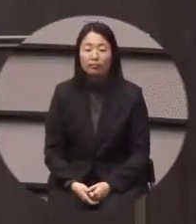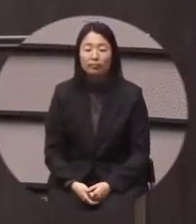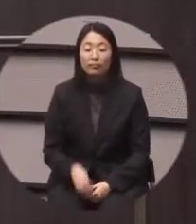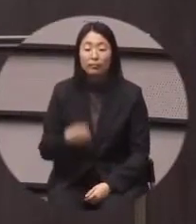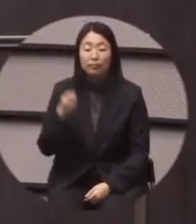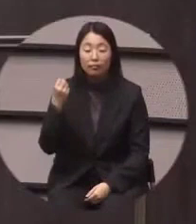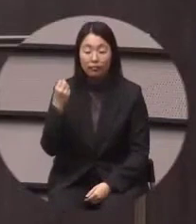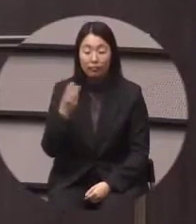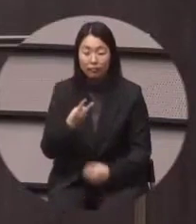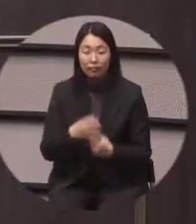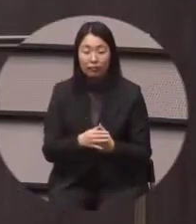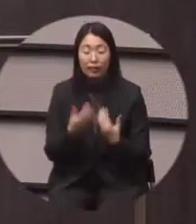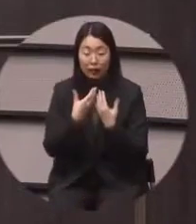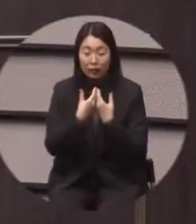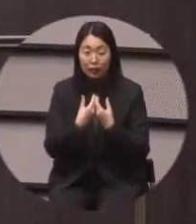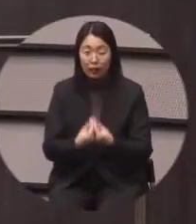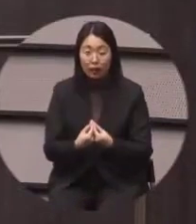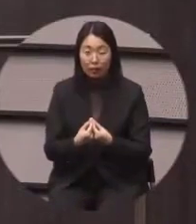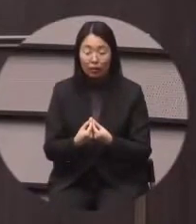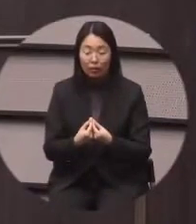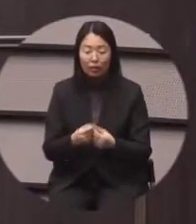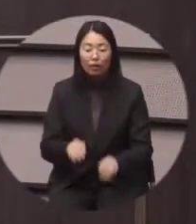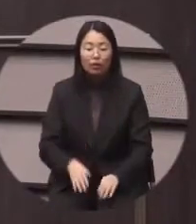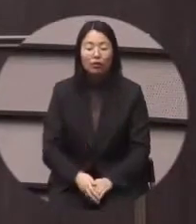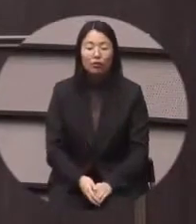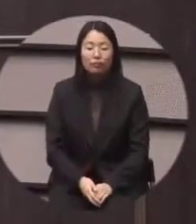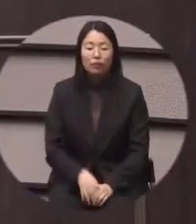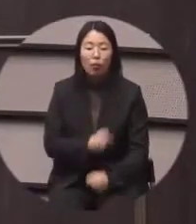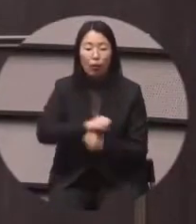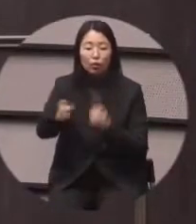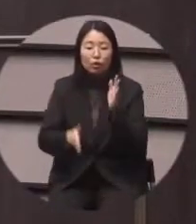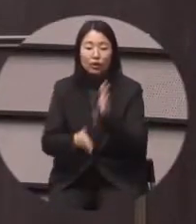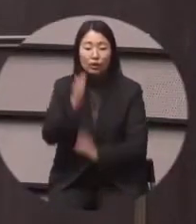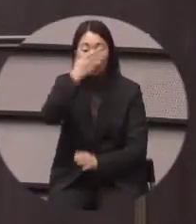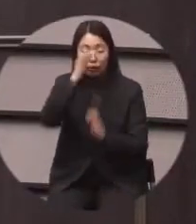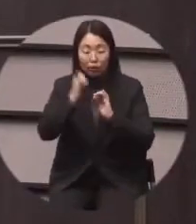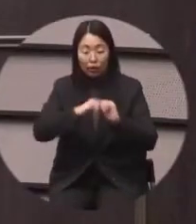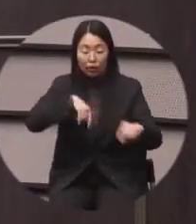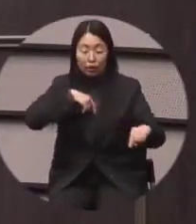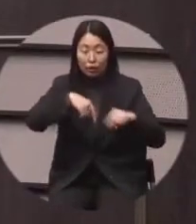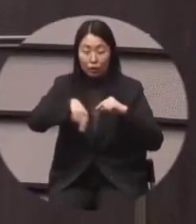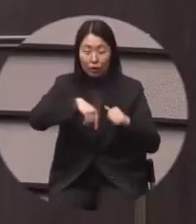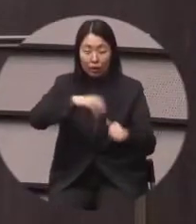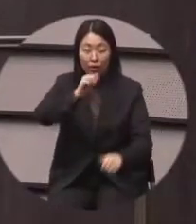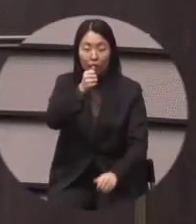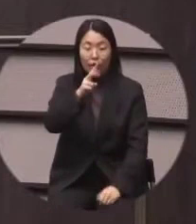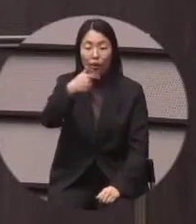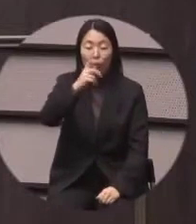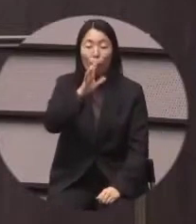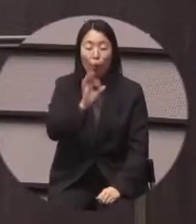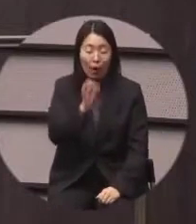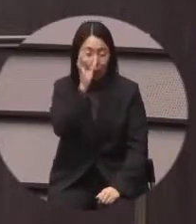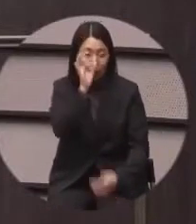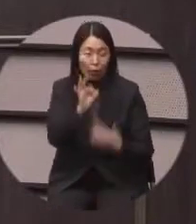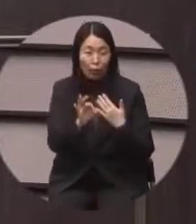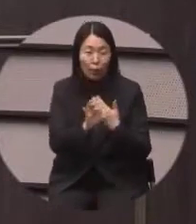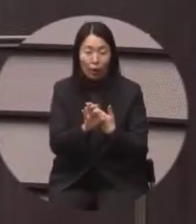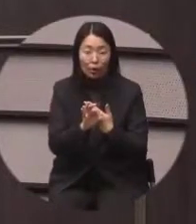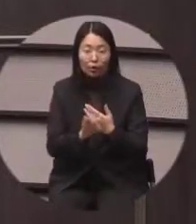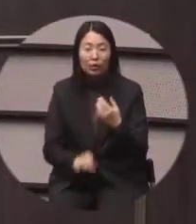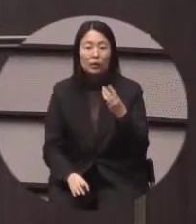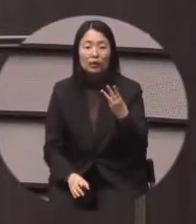일례로 국무조정실 청년정책조정실에 등록된 광주시 청년정책 현황을 살펴보면 단